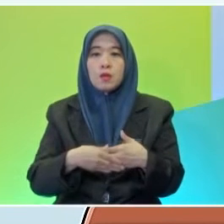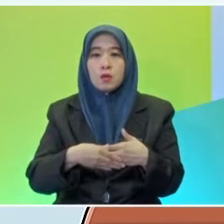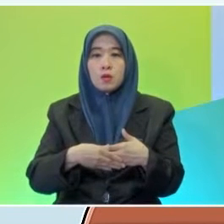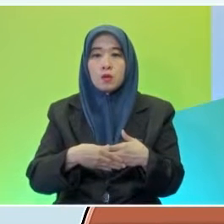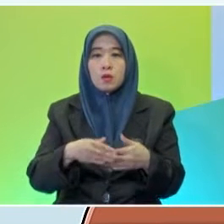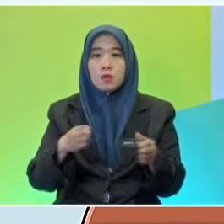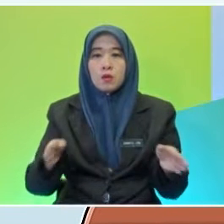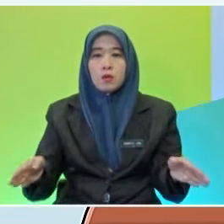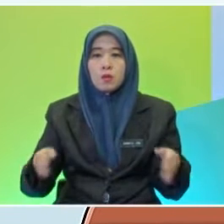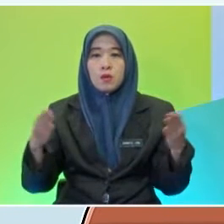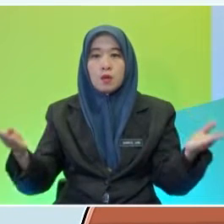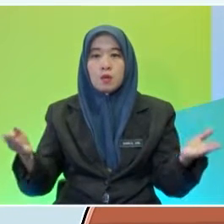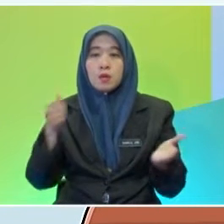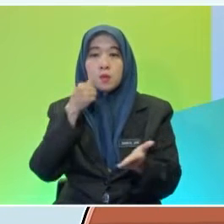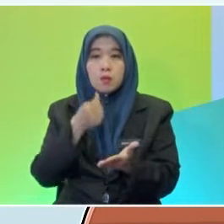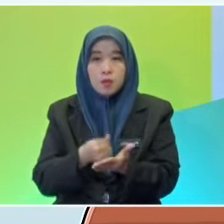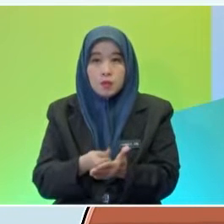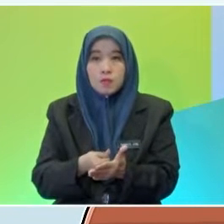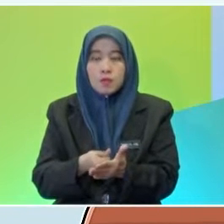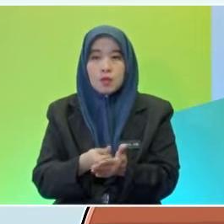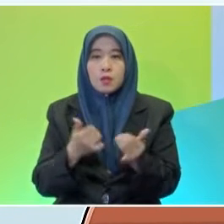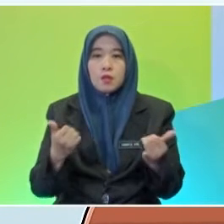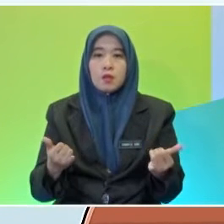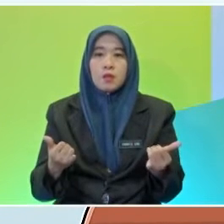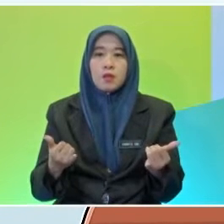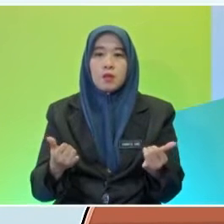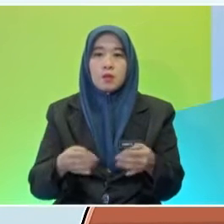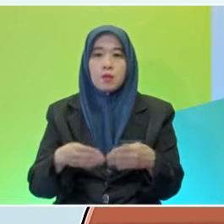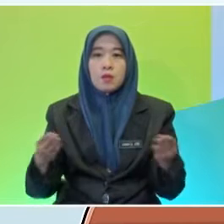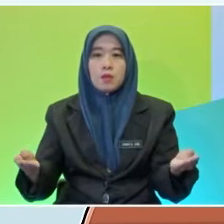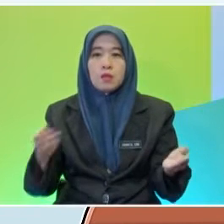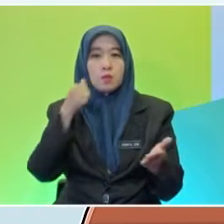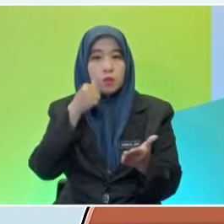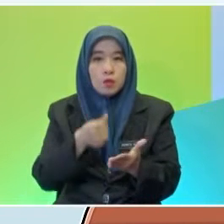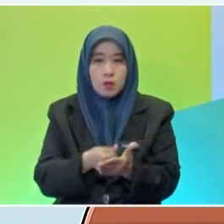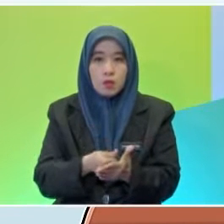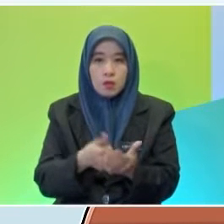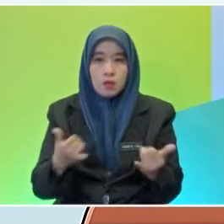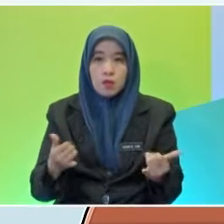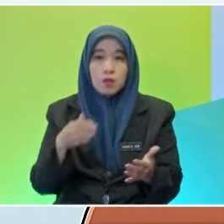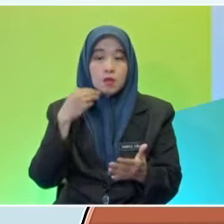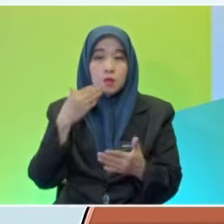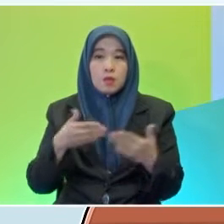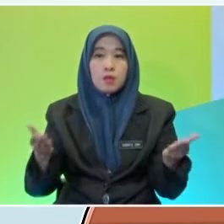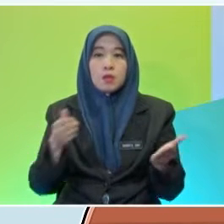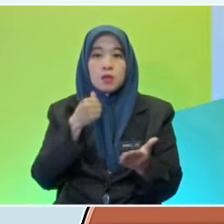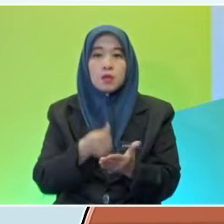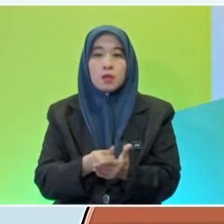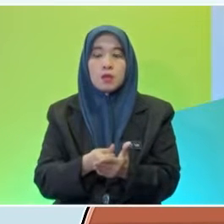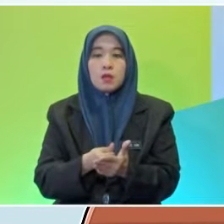pada masa kini kuliah masih lagi menjadi basis pesulatan yang dikirap dunia melalui